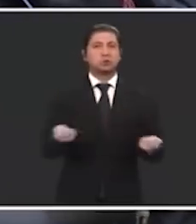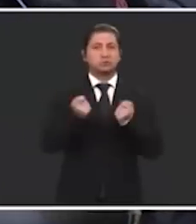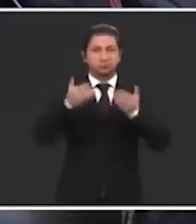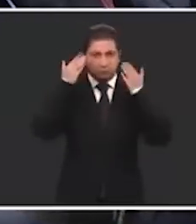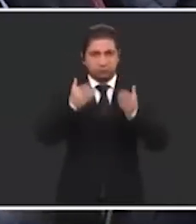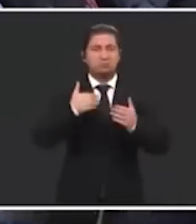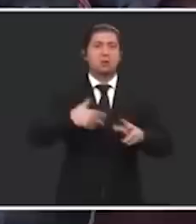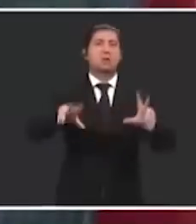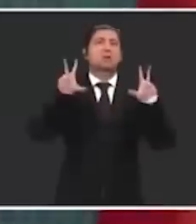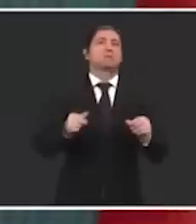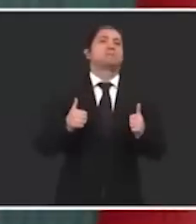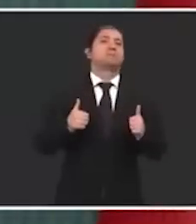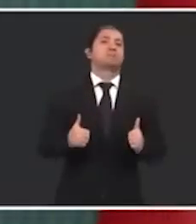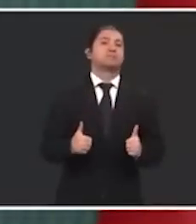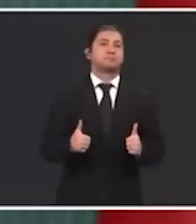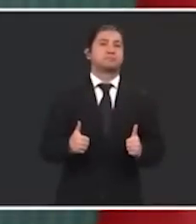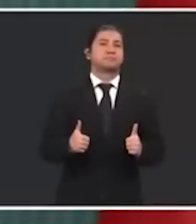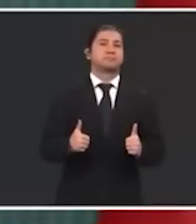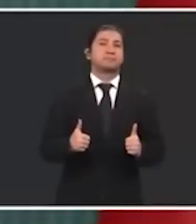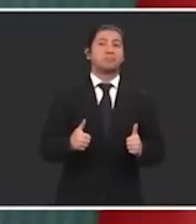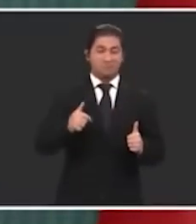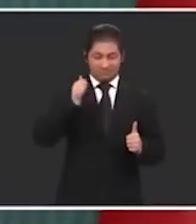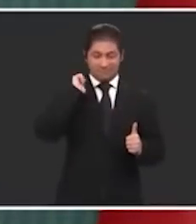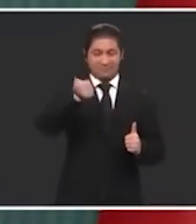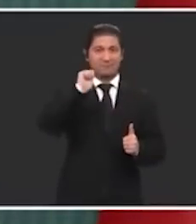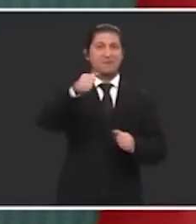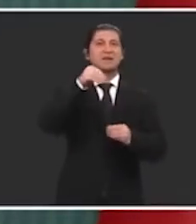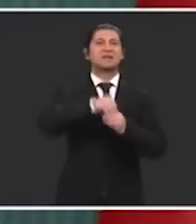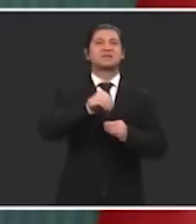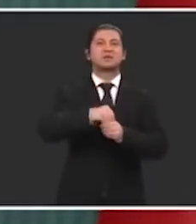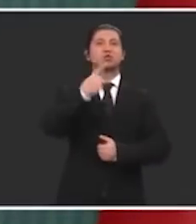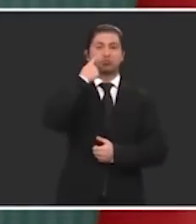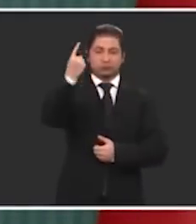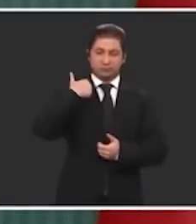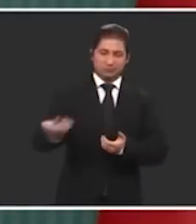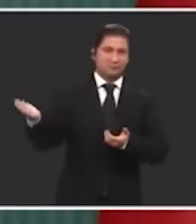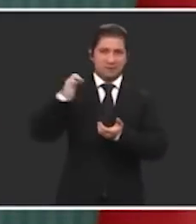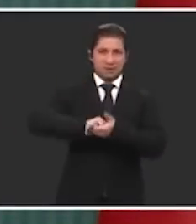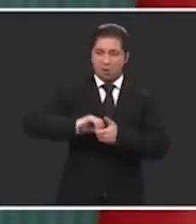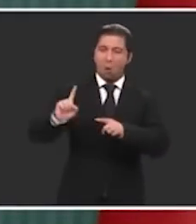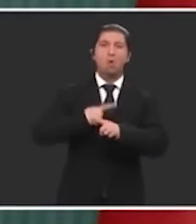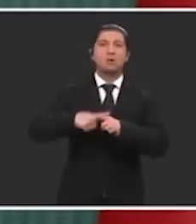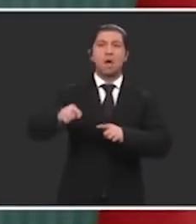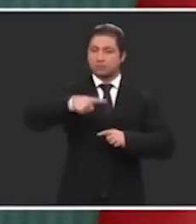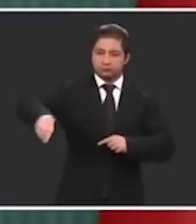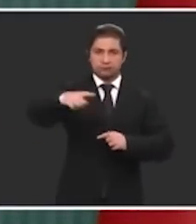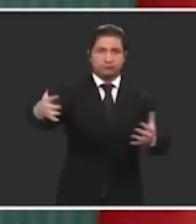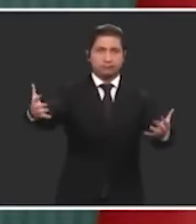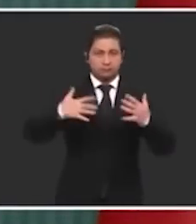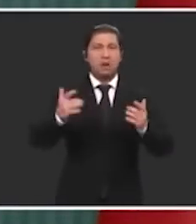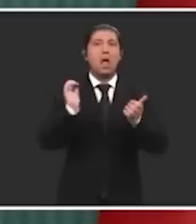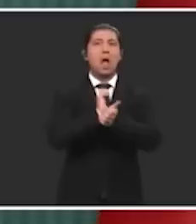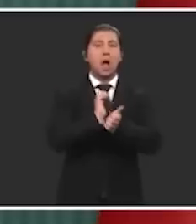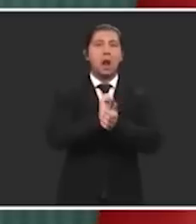çalışmalarımızı tamamladık. Önümüzdeki günlerde Cumhur İttifakı'ndaki ortaklarımızla Aile